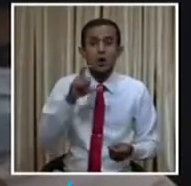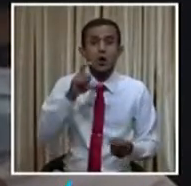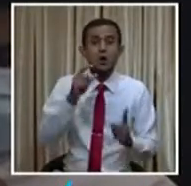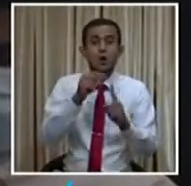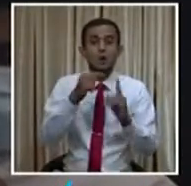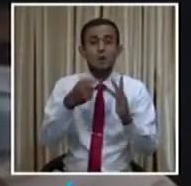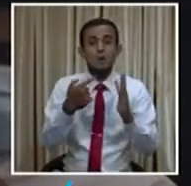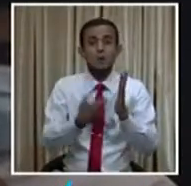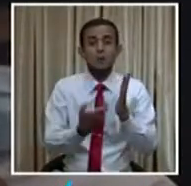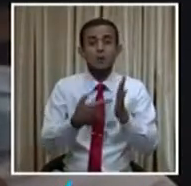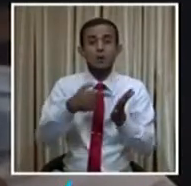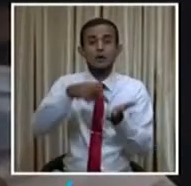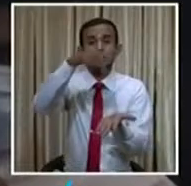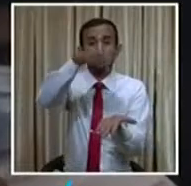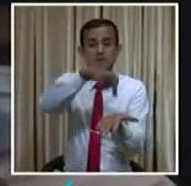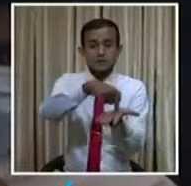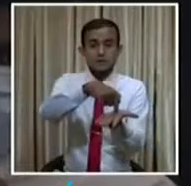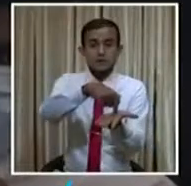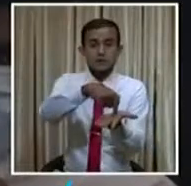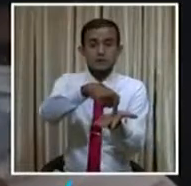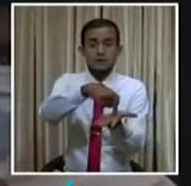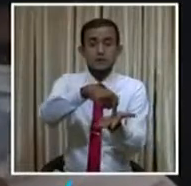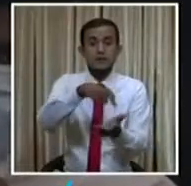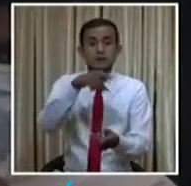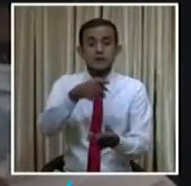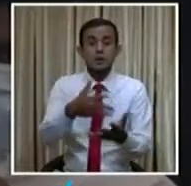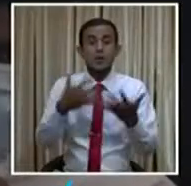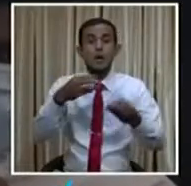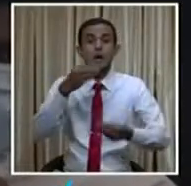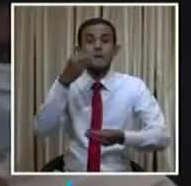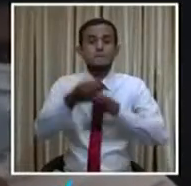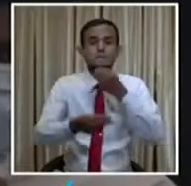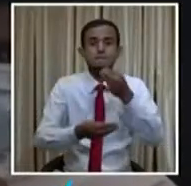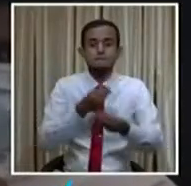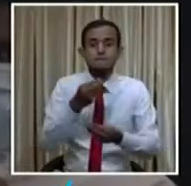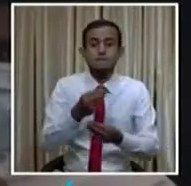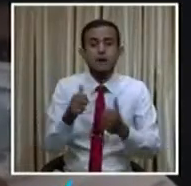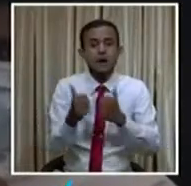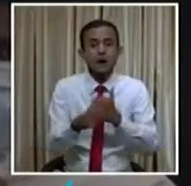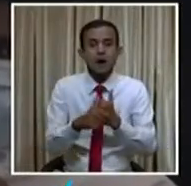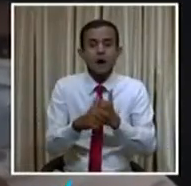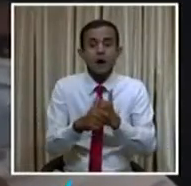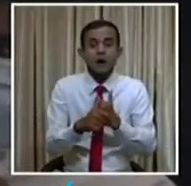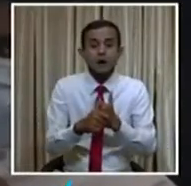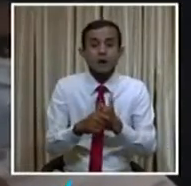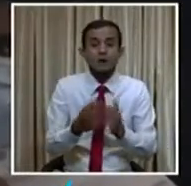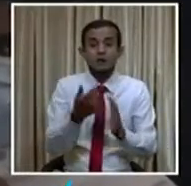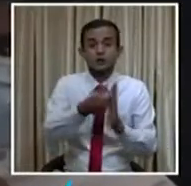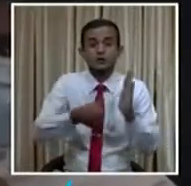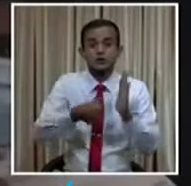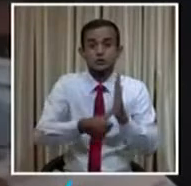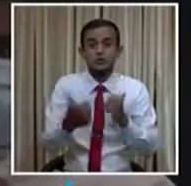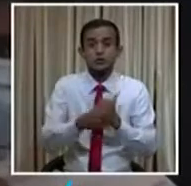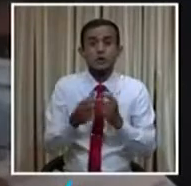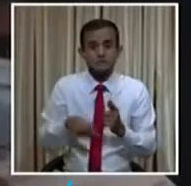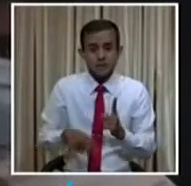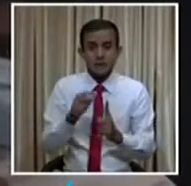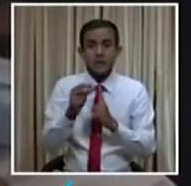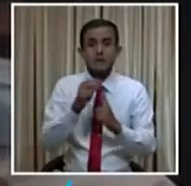සිටි නගරය ඒකේ ලොකු ව්‍යාපාර හදලා ස්පනත් සම්මත කරලා දුන්නේ මේ